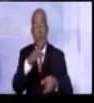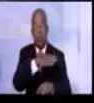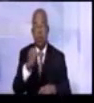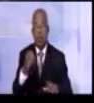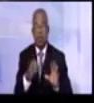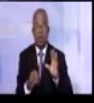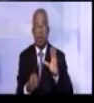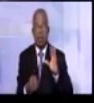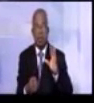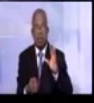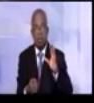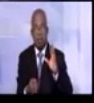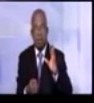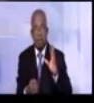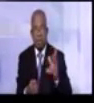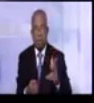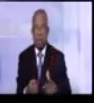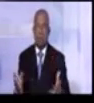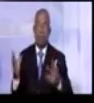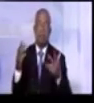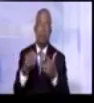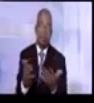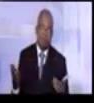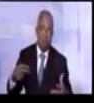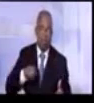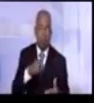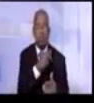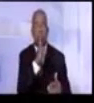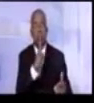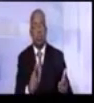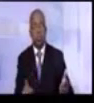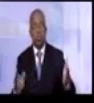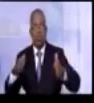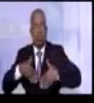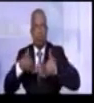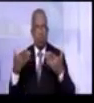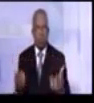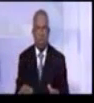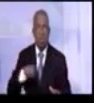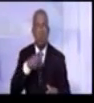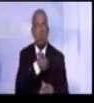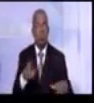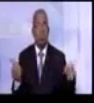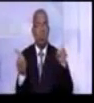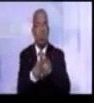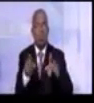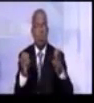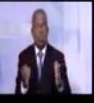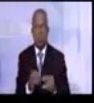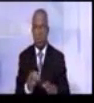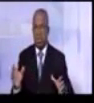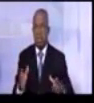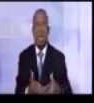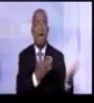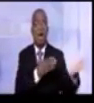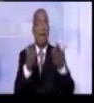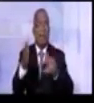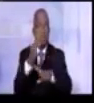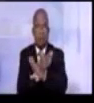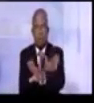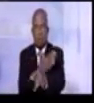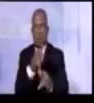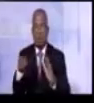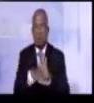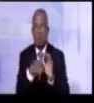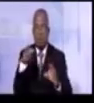la France connaît un développement de proximité. Nous nous inspirons de cet exemple pour nous aussi apporter du développement dans les villages,